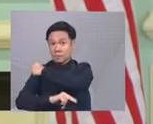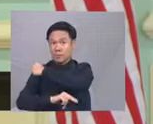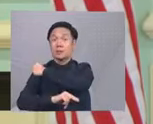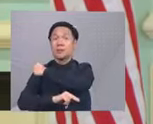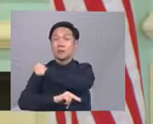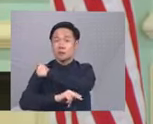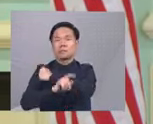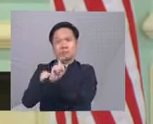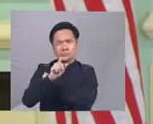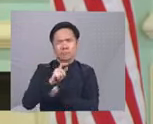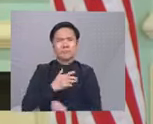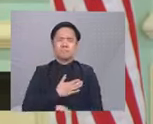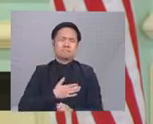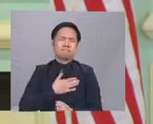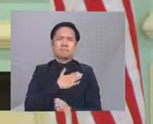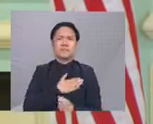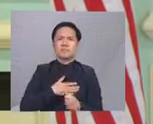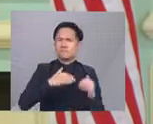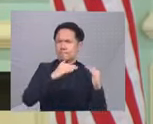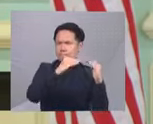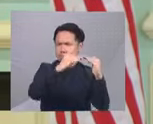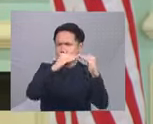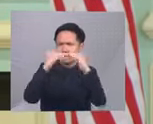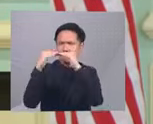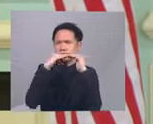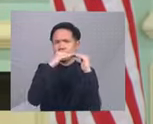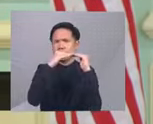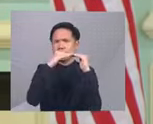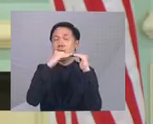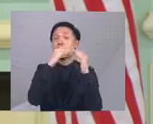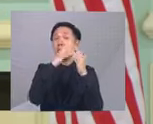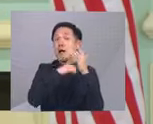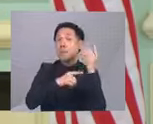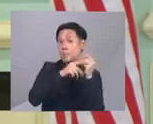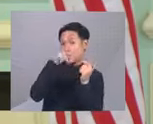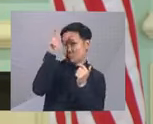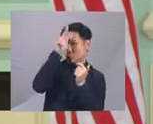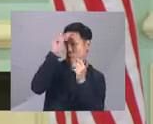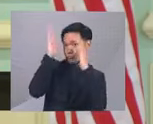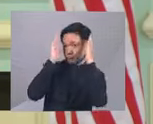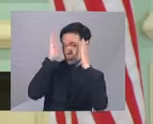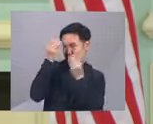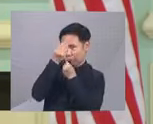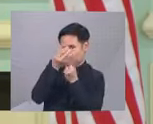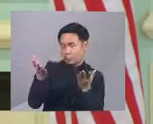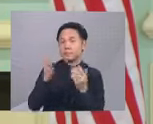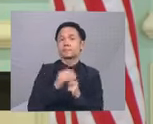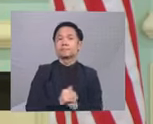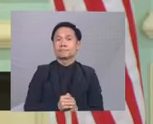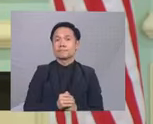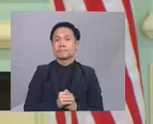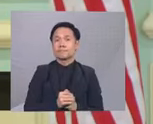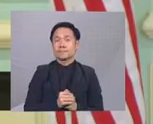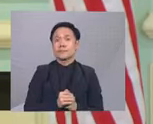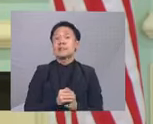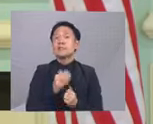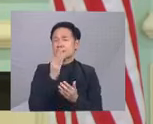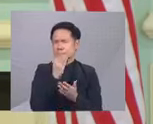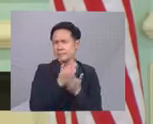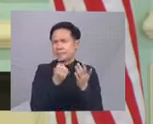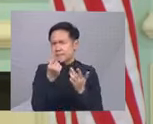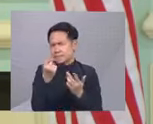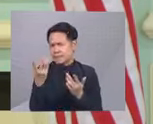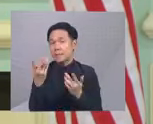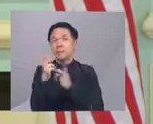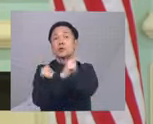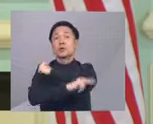perlu samalah dengan kerajaan persekutuan. Ada negeri yang kita dah benarkan buka